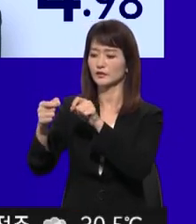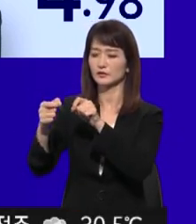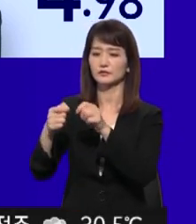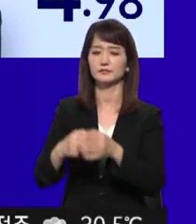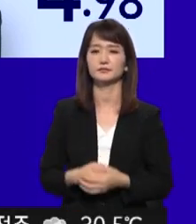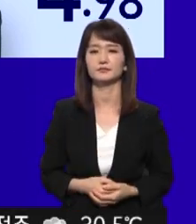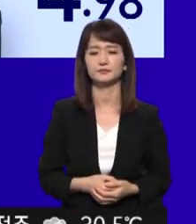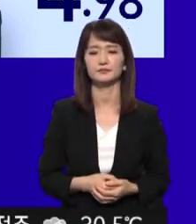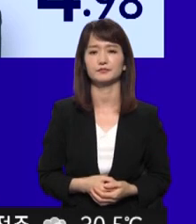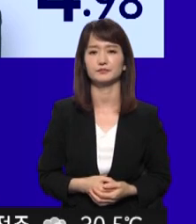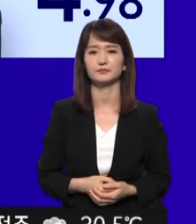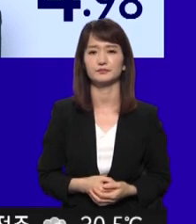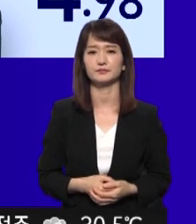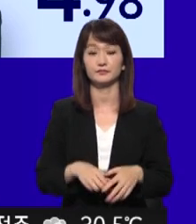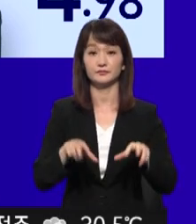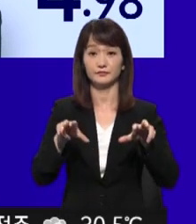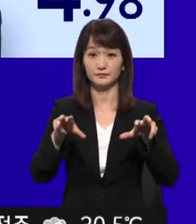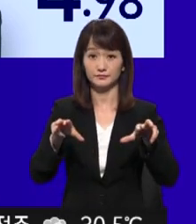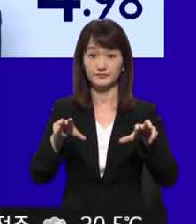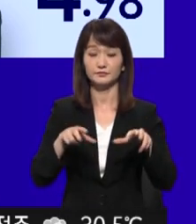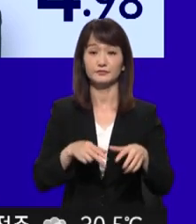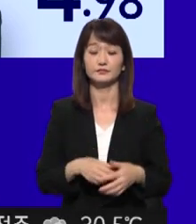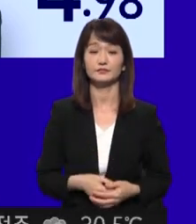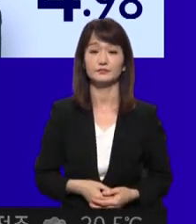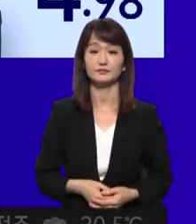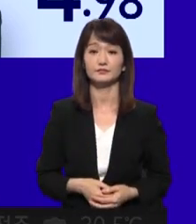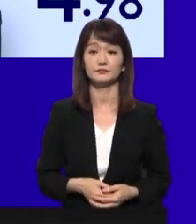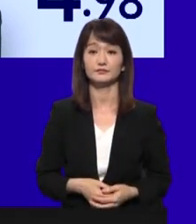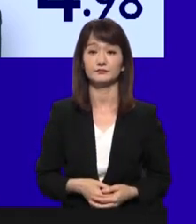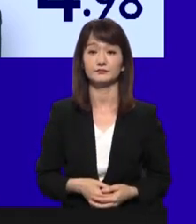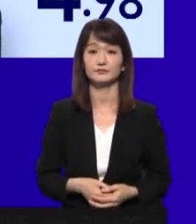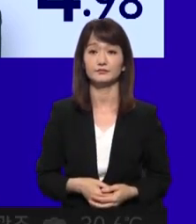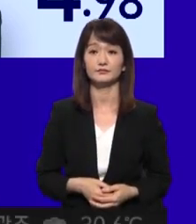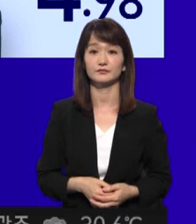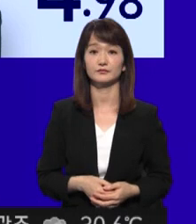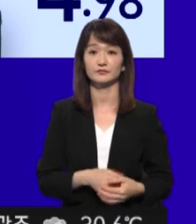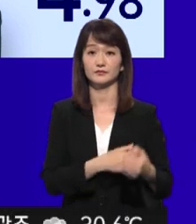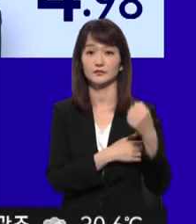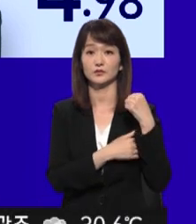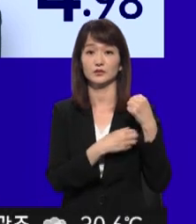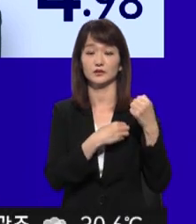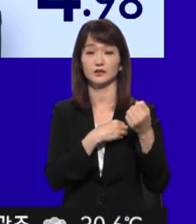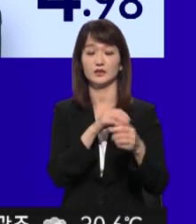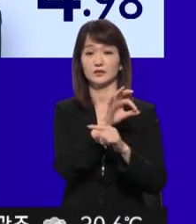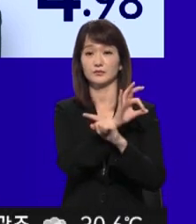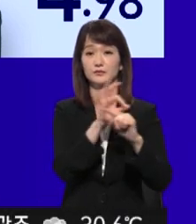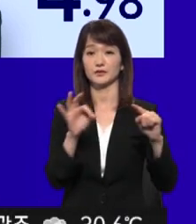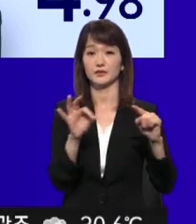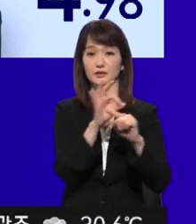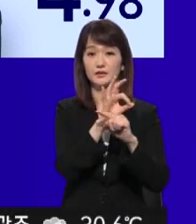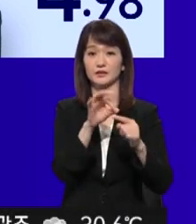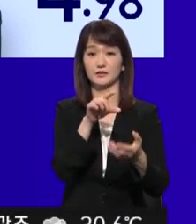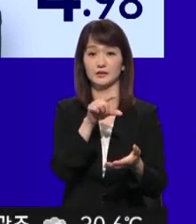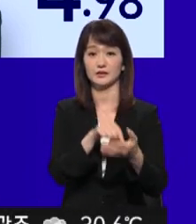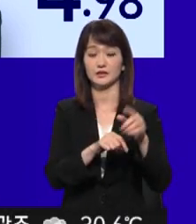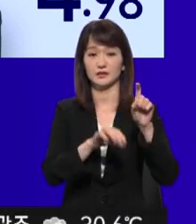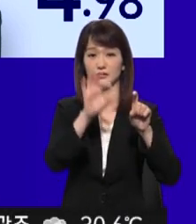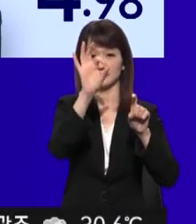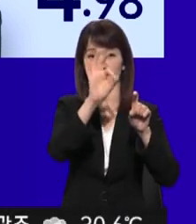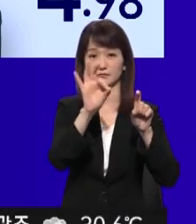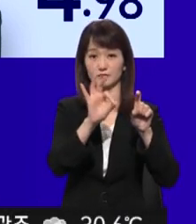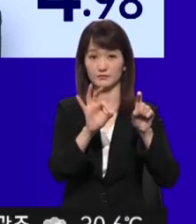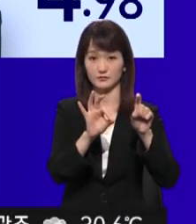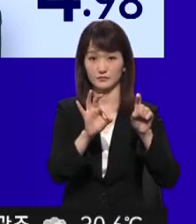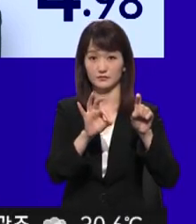이정도면 뭐 물론 현재까지 현재까지의 그 권리 담은 비율로 만 놓고 본다면 약 10% 정도에서